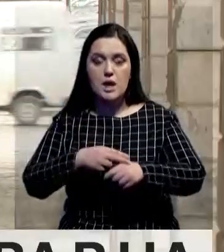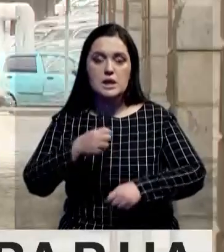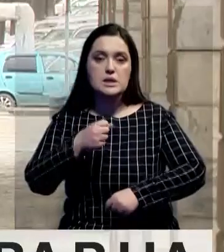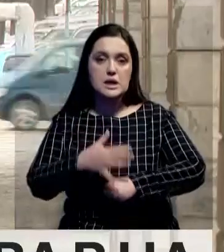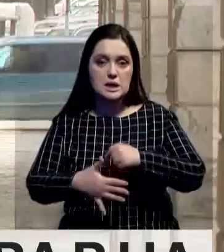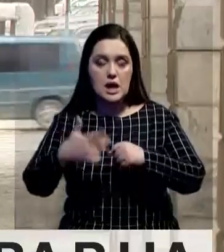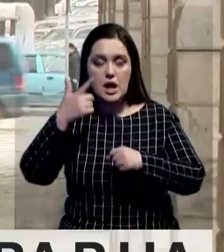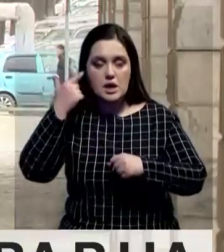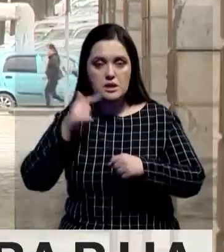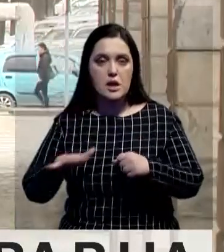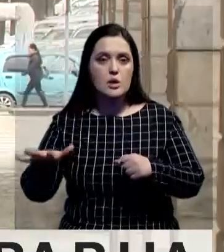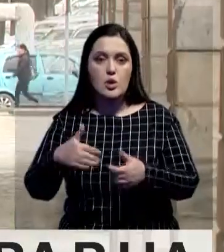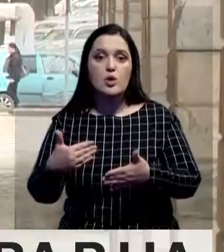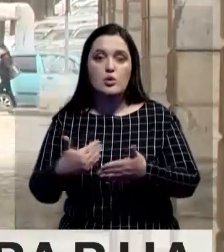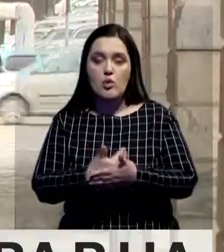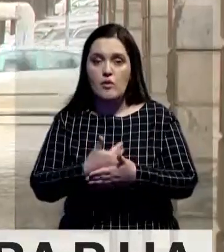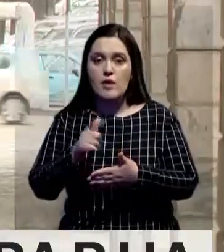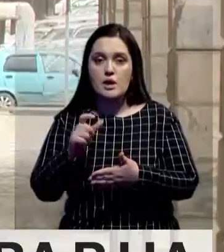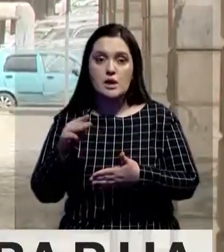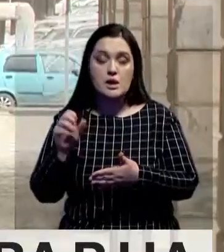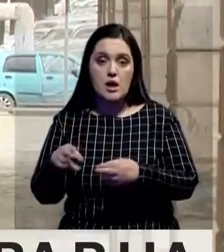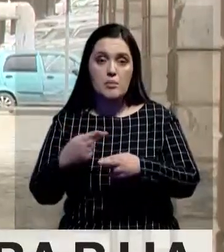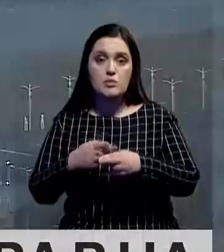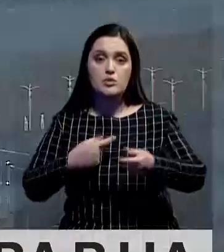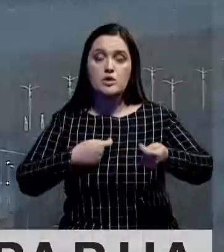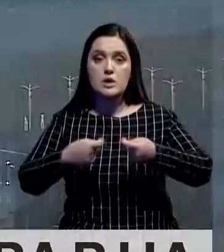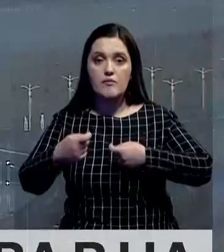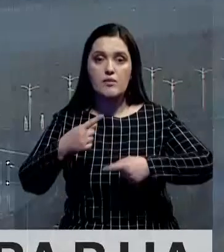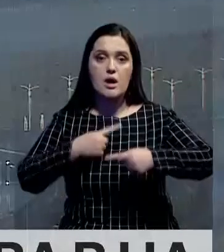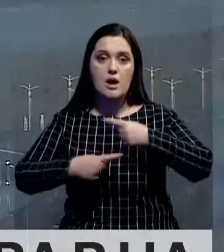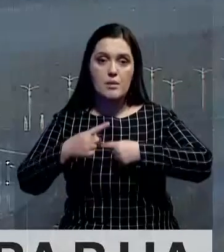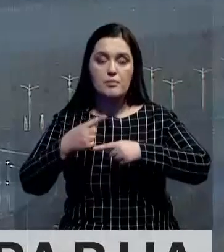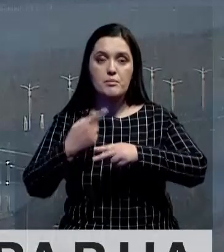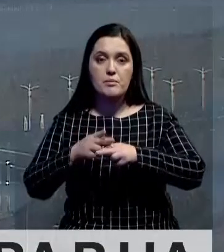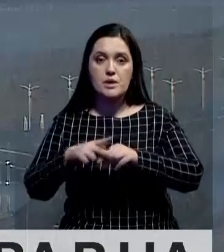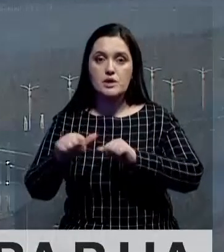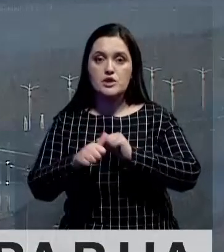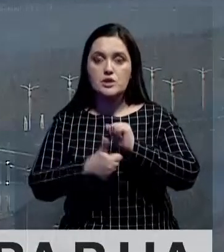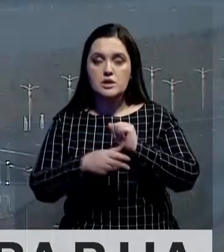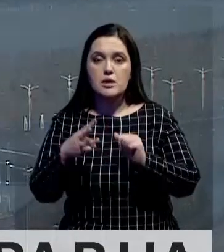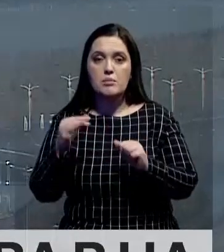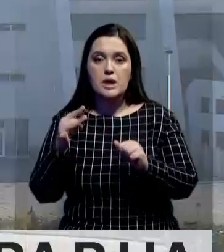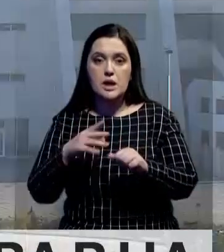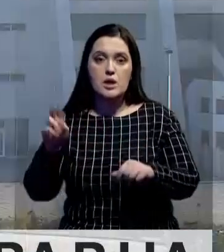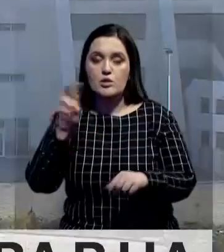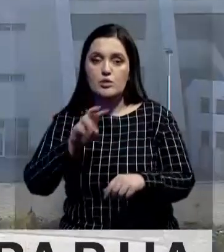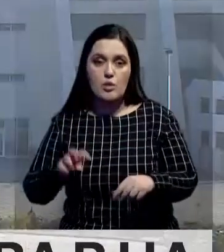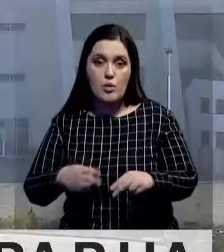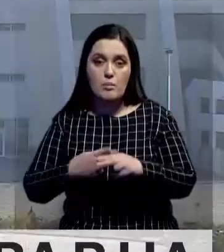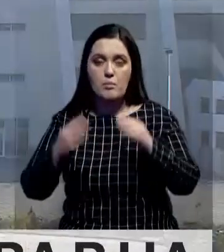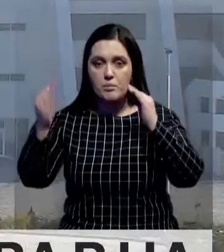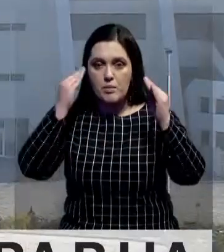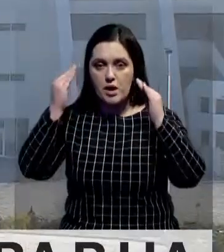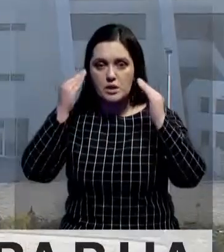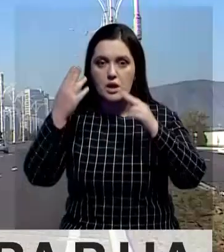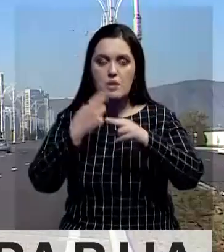регионе, наступает новый этап. Сейчас объемы товарооборота между странами едва достигают 16 миллиардов долларов. Но, по мнению экспертов,